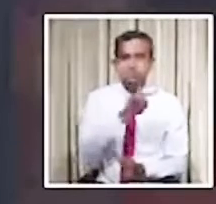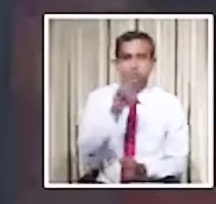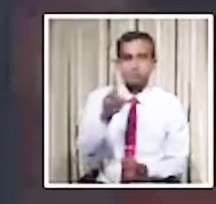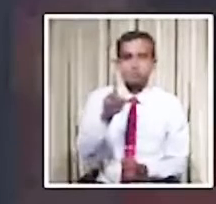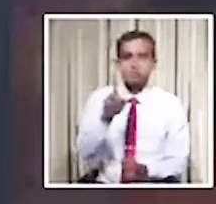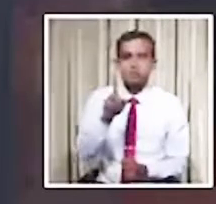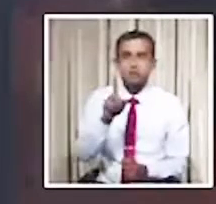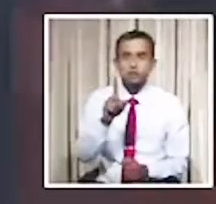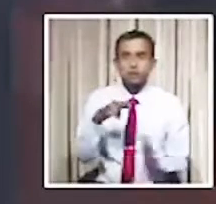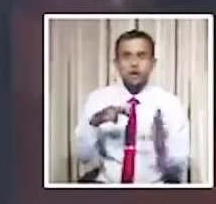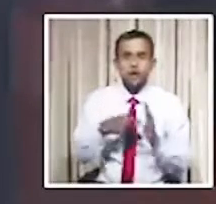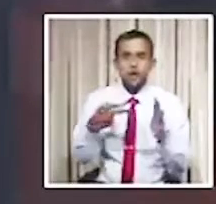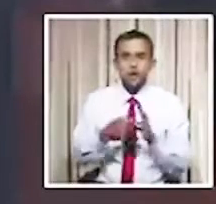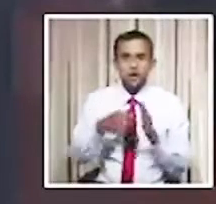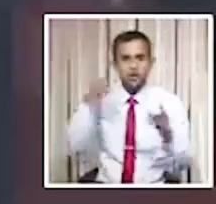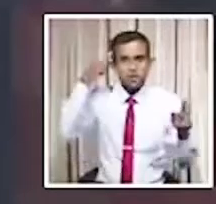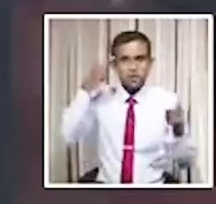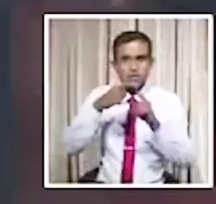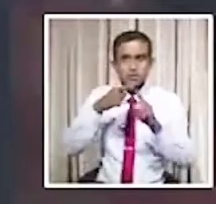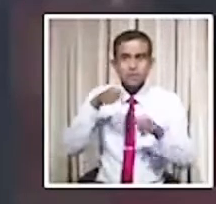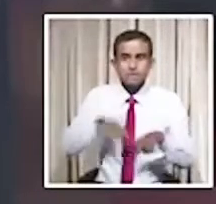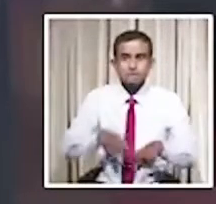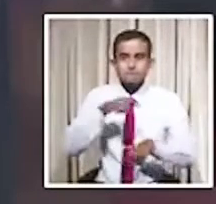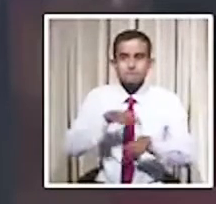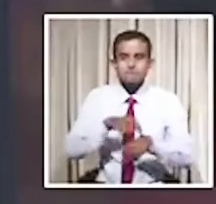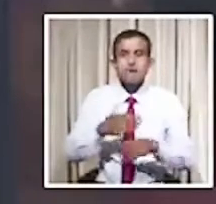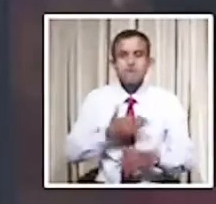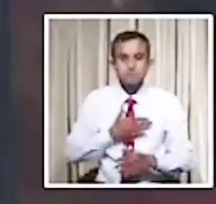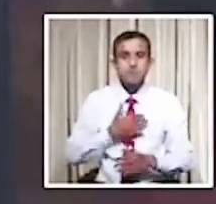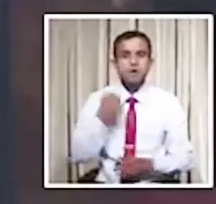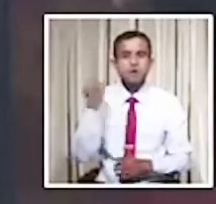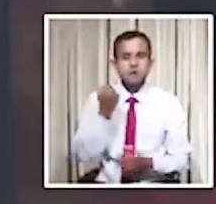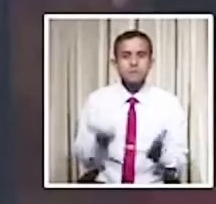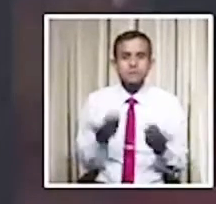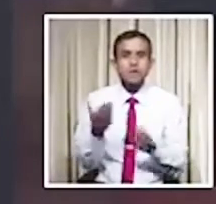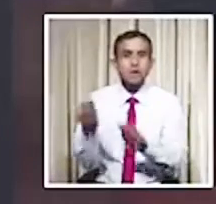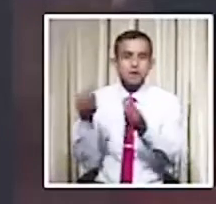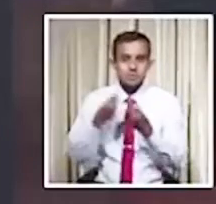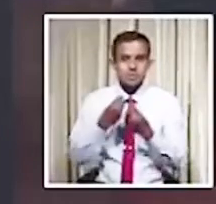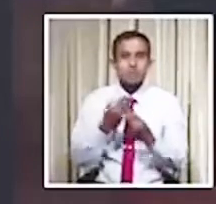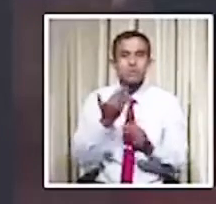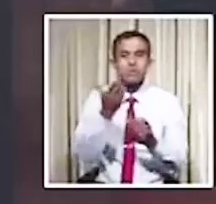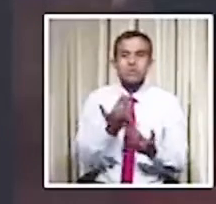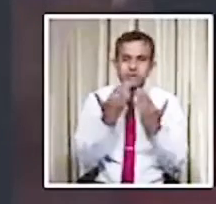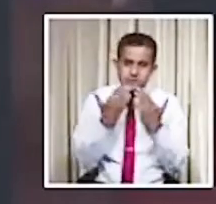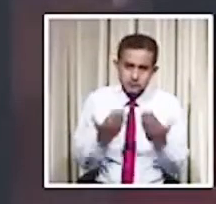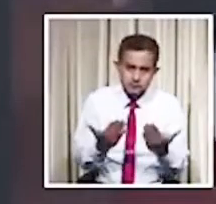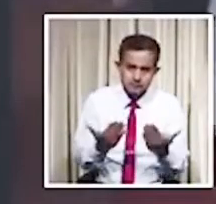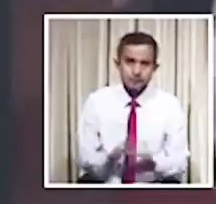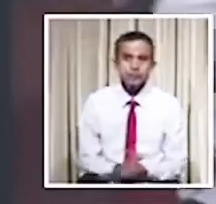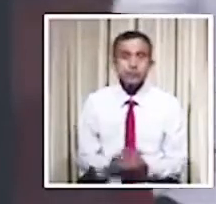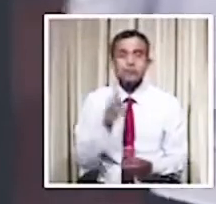தொற்று பரவலுக்கு நாடு முகம் கொடுக்க நேரிட்டால் நாட்டை கொண்டு நடத்த முடியாது என்று நீதி அமைச்சர் அலிசப்ரி